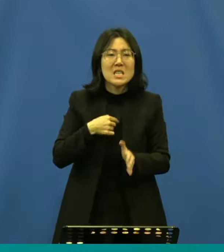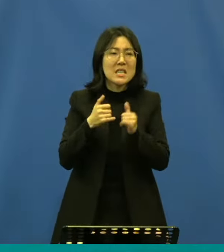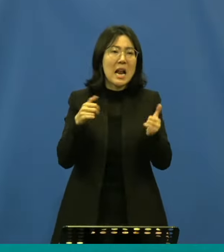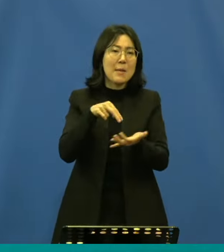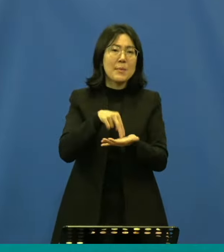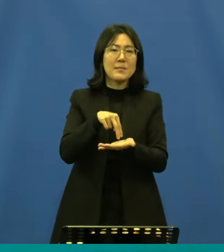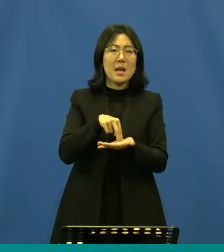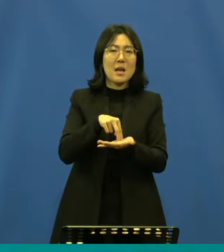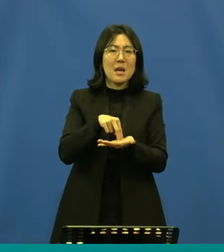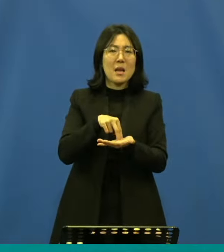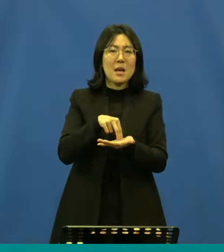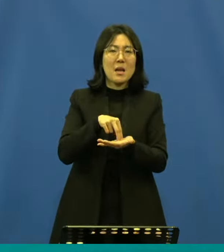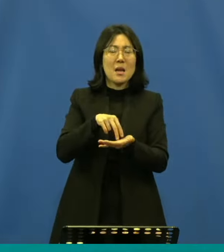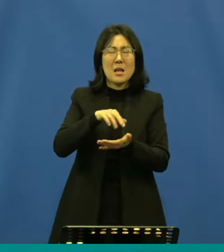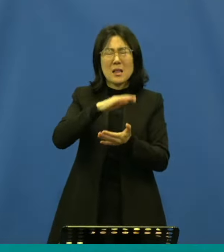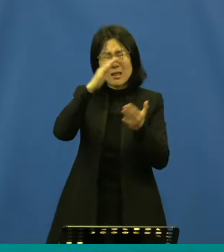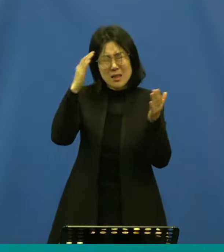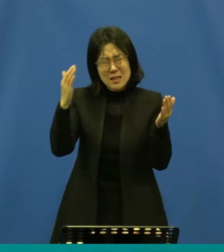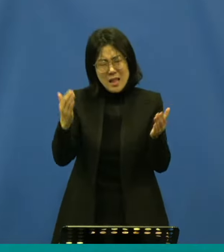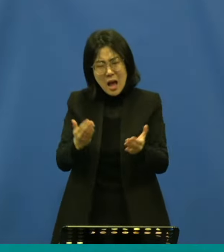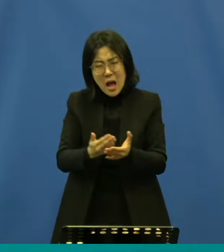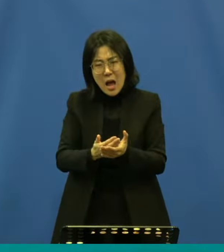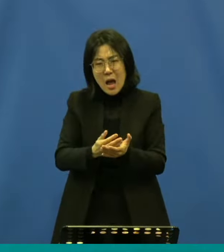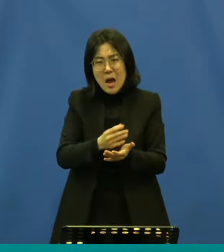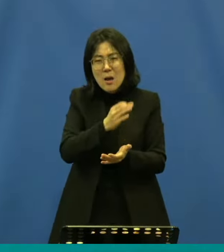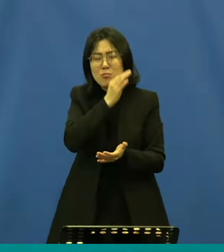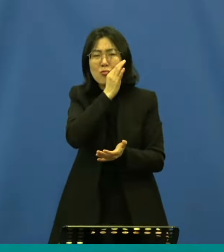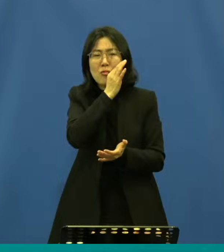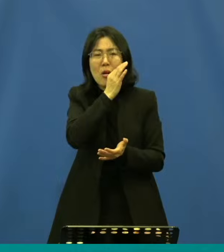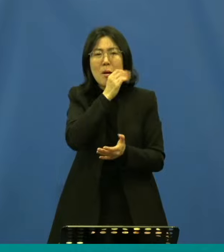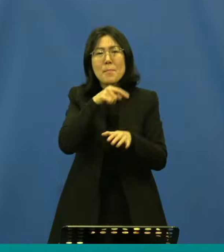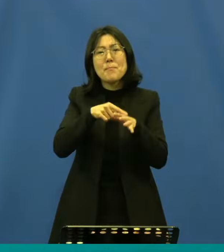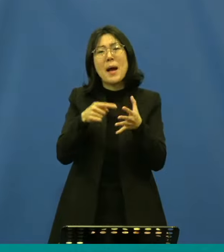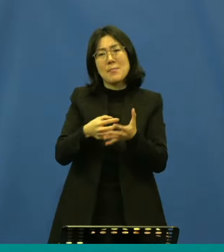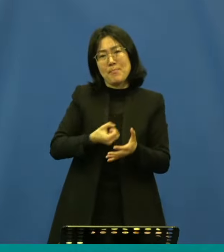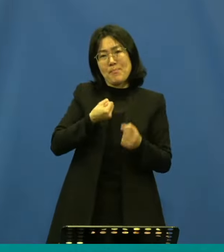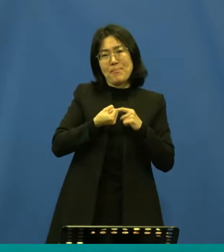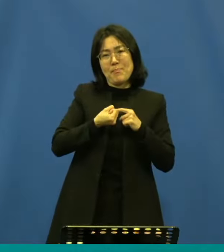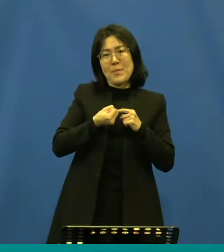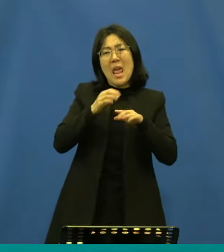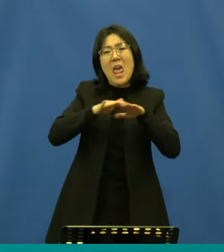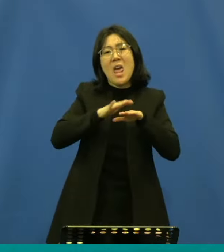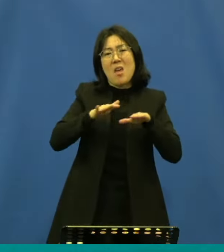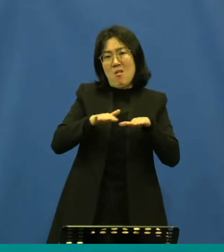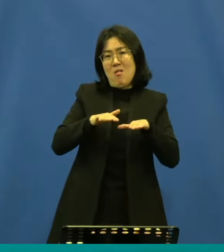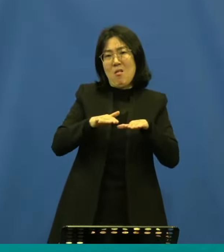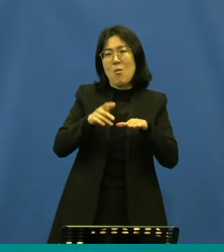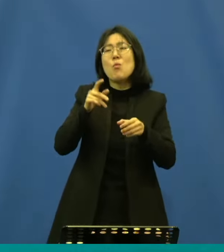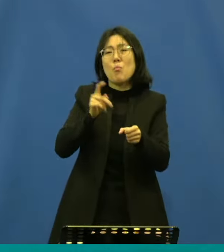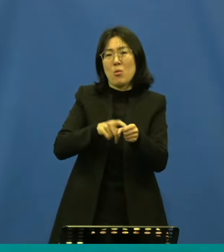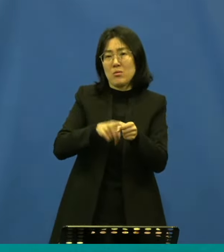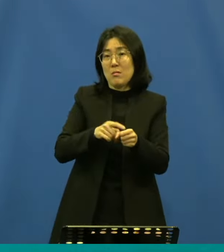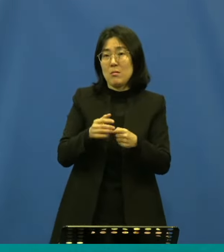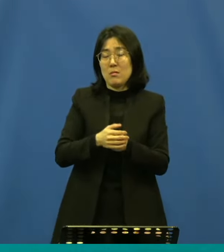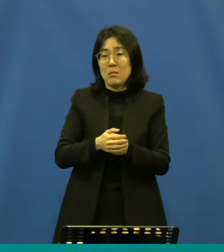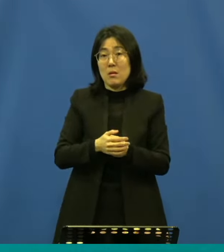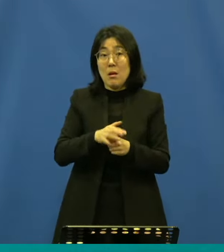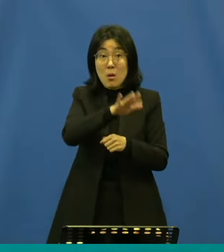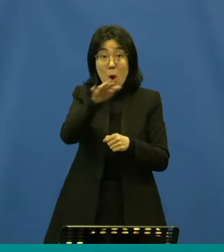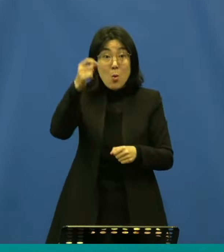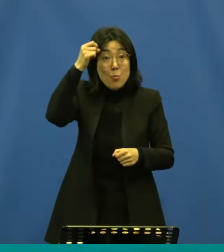유대인들이 이 지구상에서 노벨상을 가장 많이 받은 민족으로 알려져 있죠. 그런데 이 노벨상을 받는